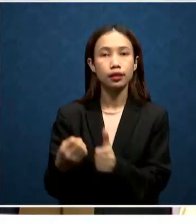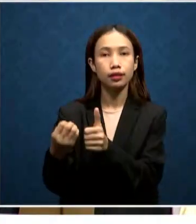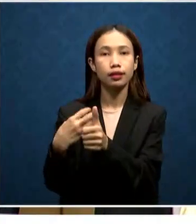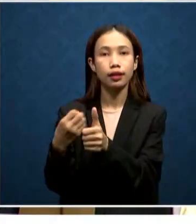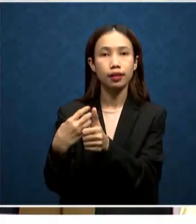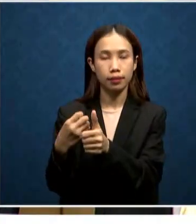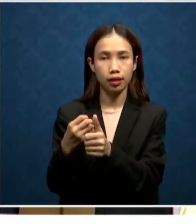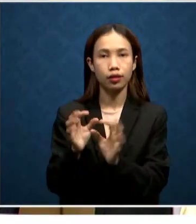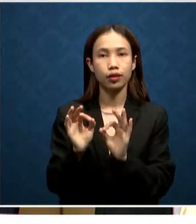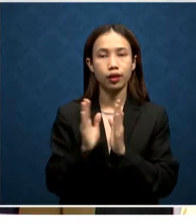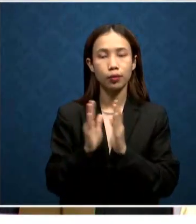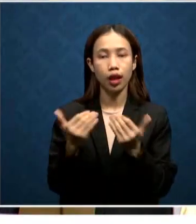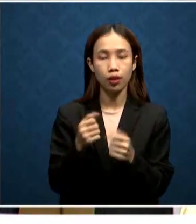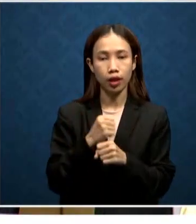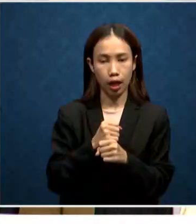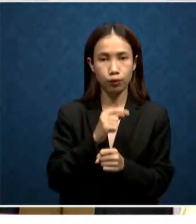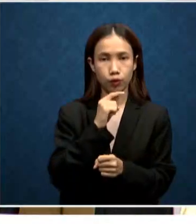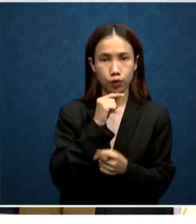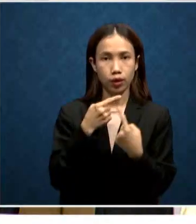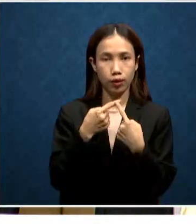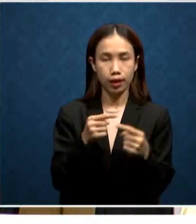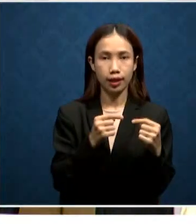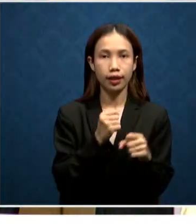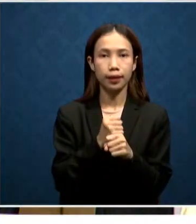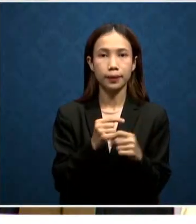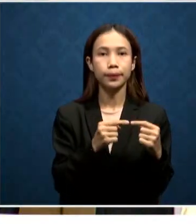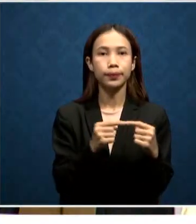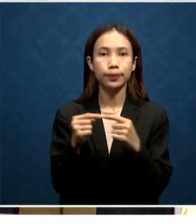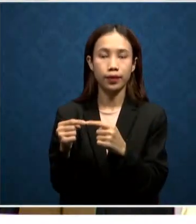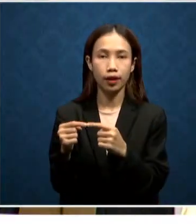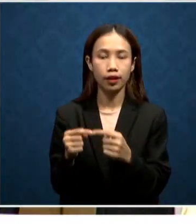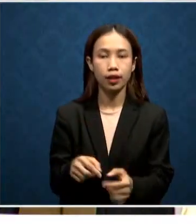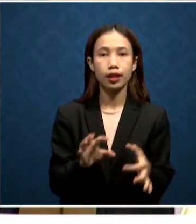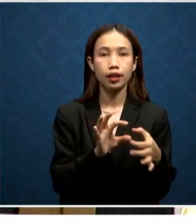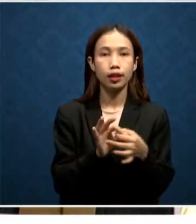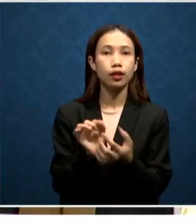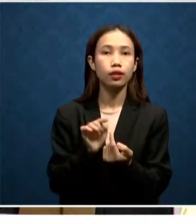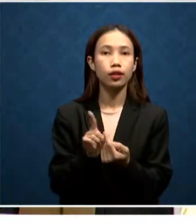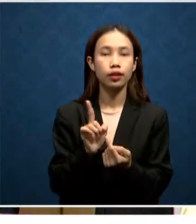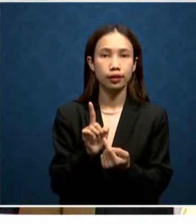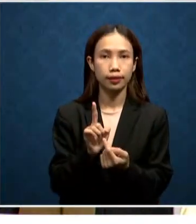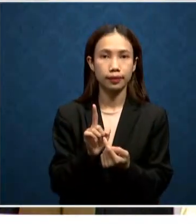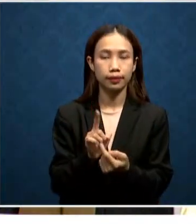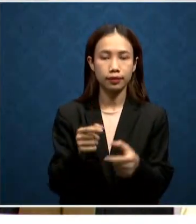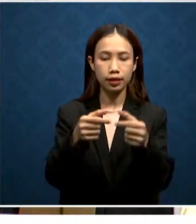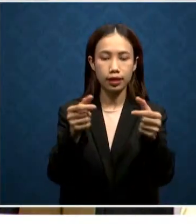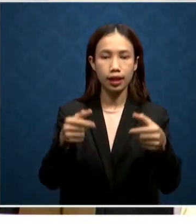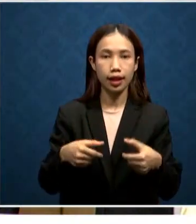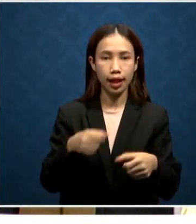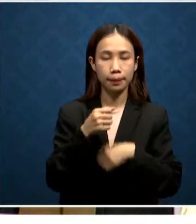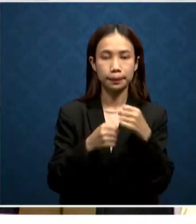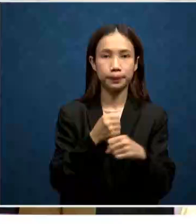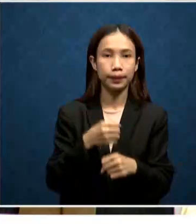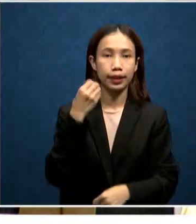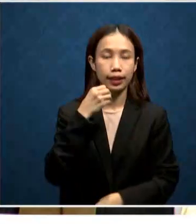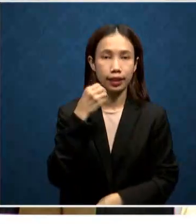จะเราทำอยู่บ้างแล้วแล้วก็จะทำต่อไปนะคะในส่วนที่เกี่ยวกับเรื่องของเอ่อรายงานประจำปีไม่ว่าจะเป็นของ